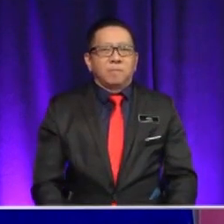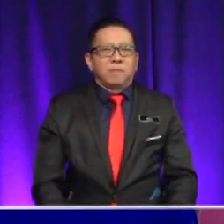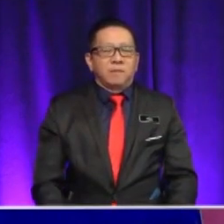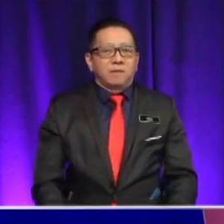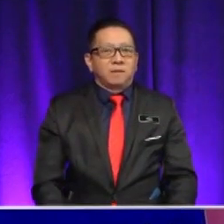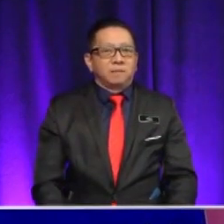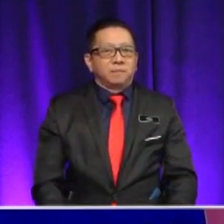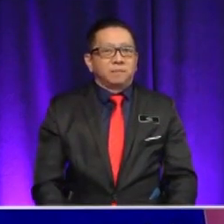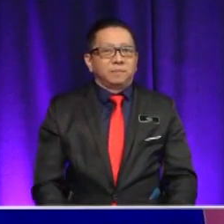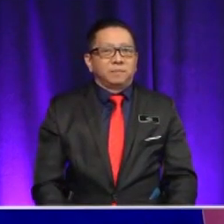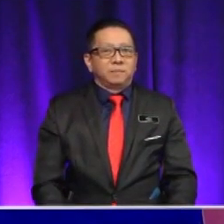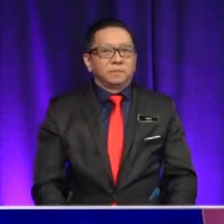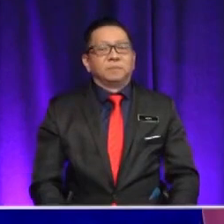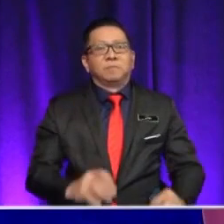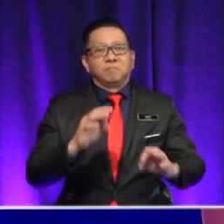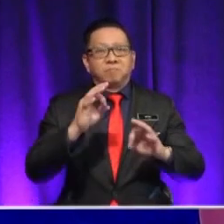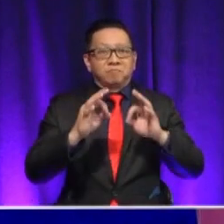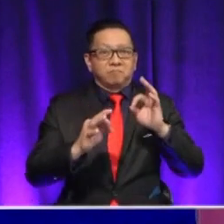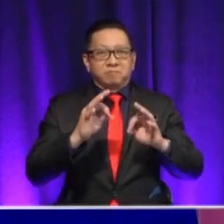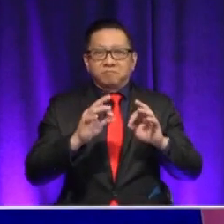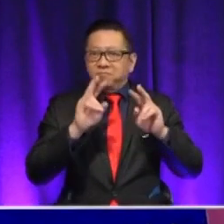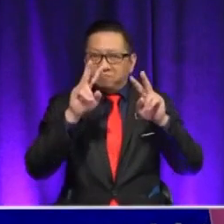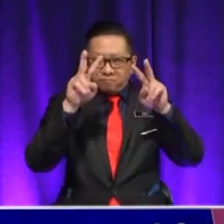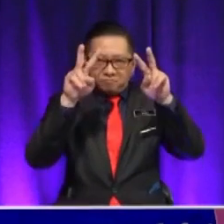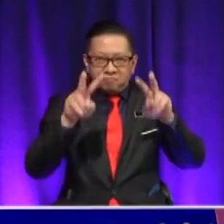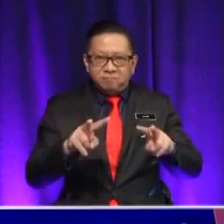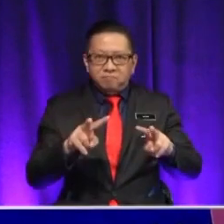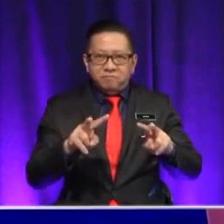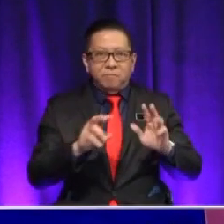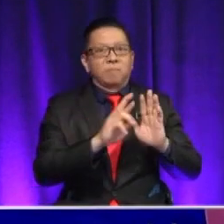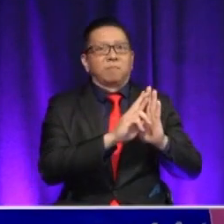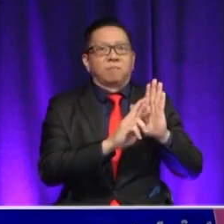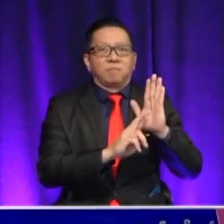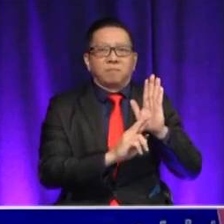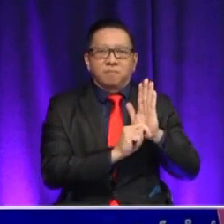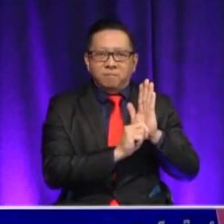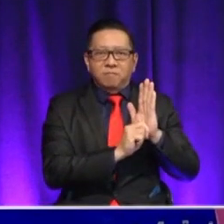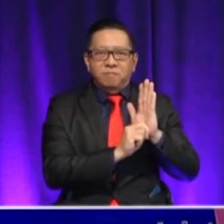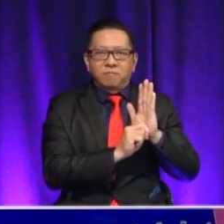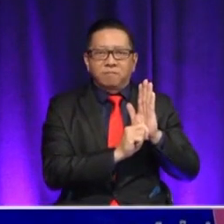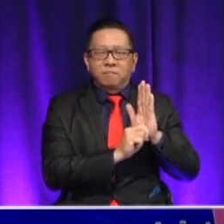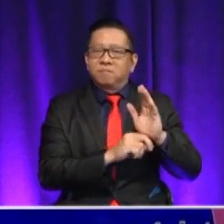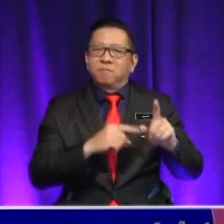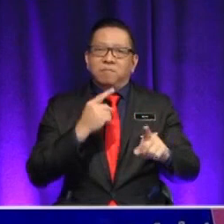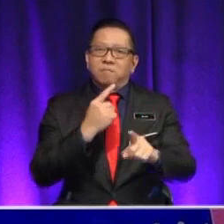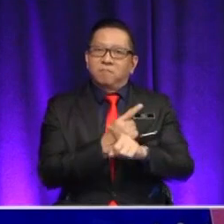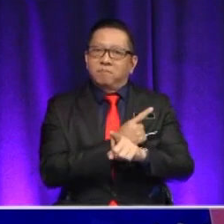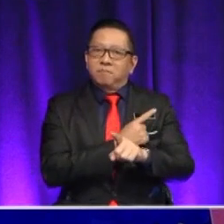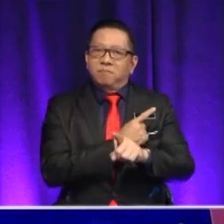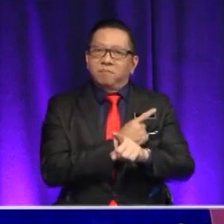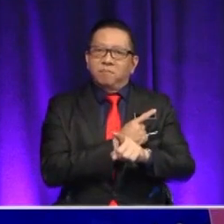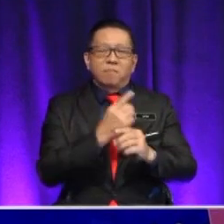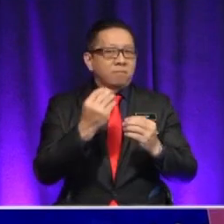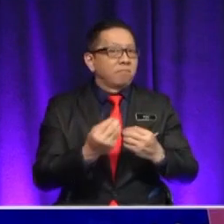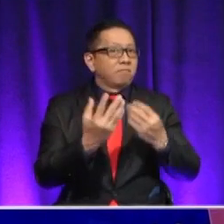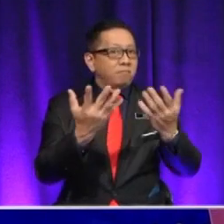Mira. Ini cikgu. Kalau kita lihat rukun negara, sememangnya